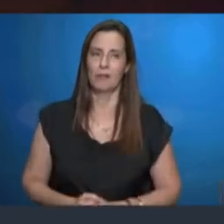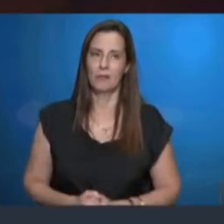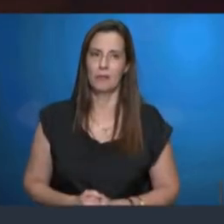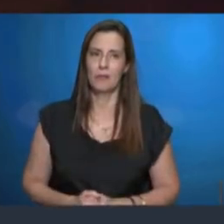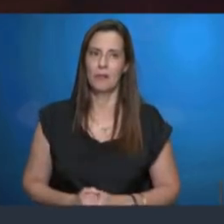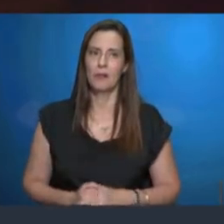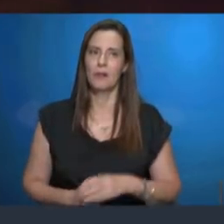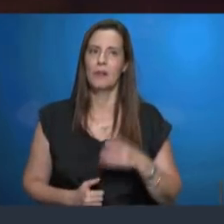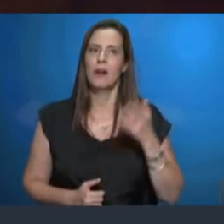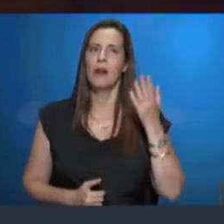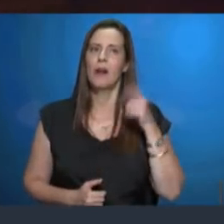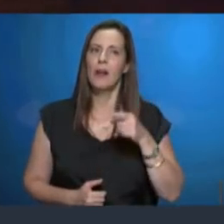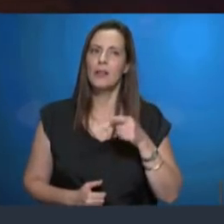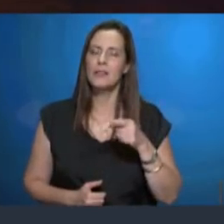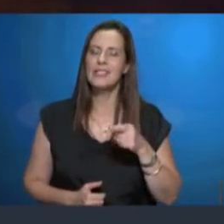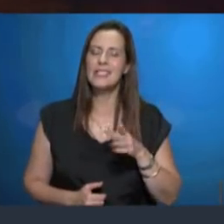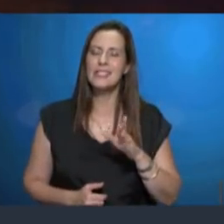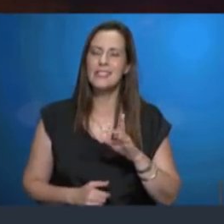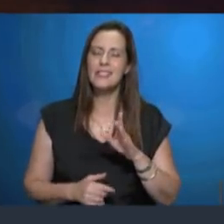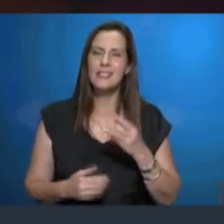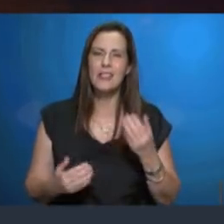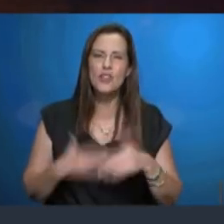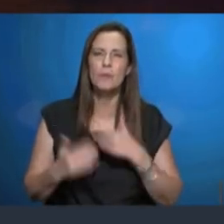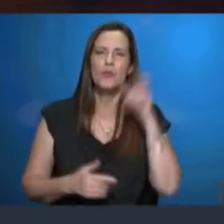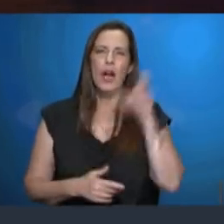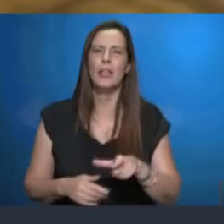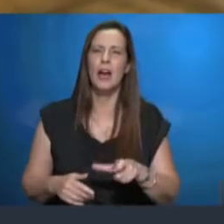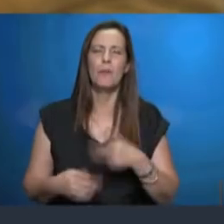שלבים שבן אדם לא יכול להיתר.